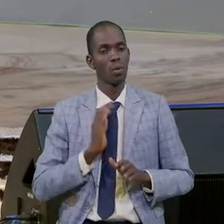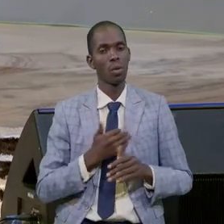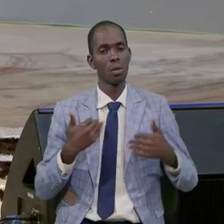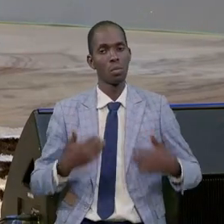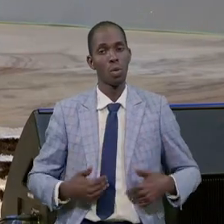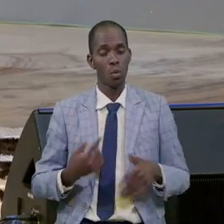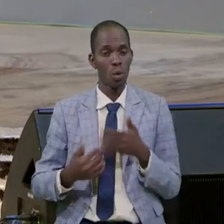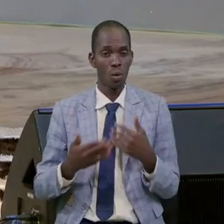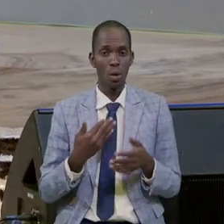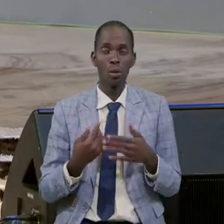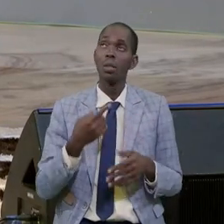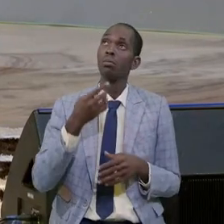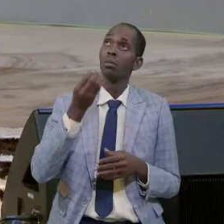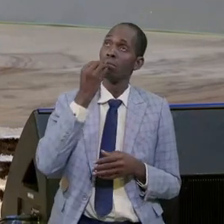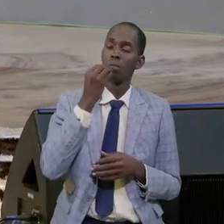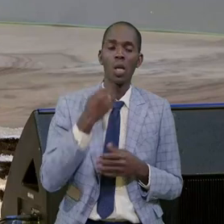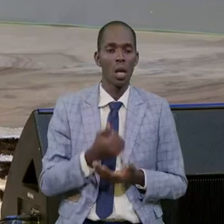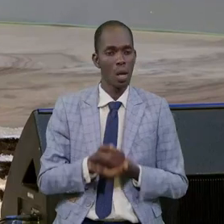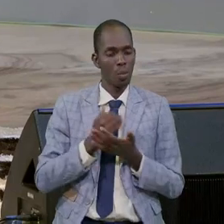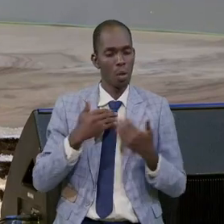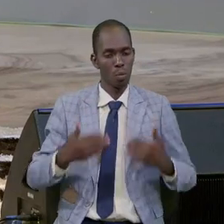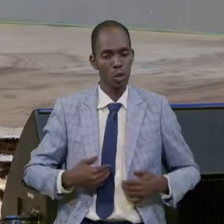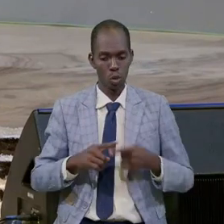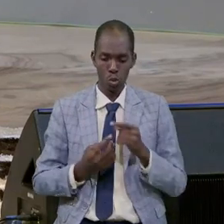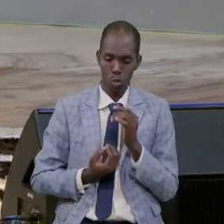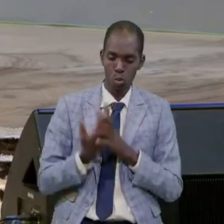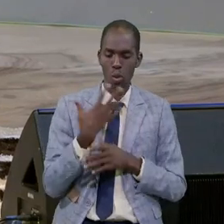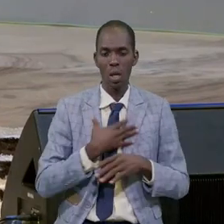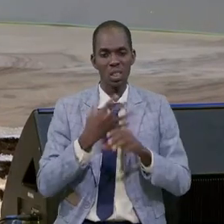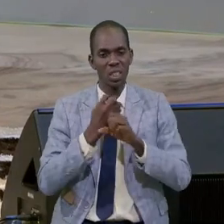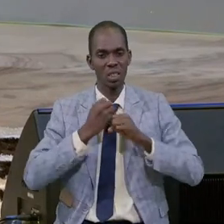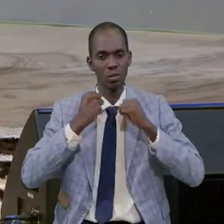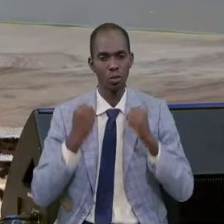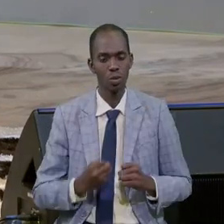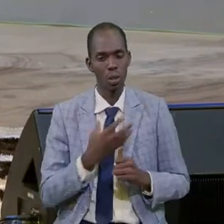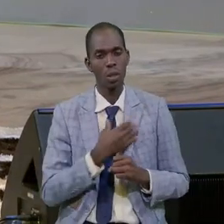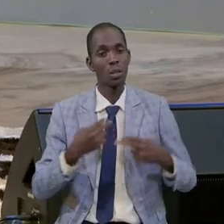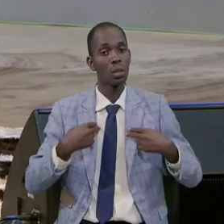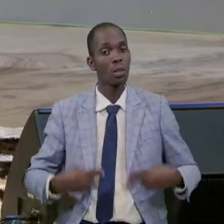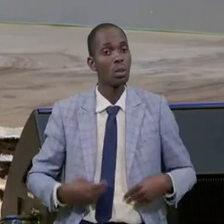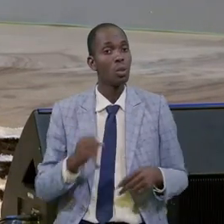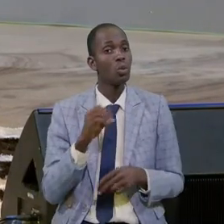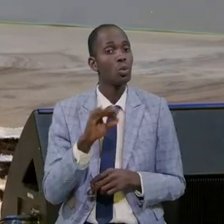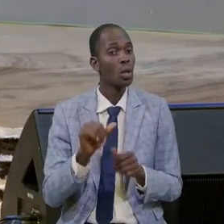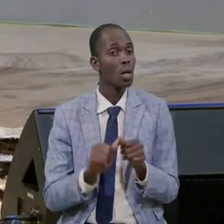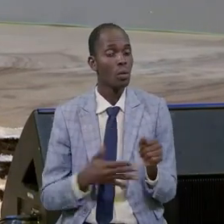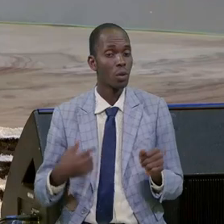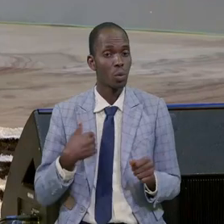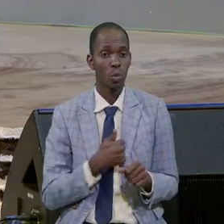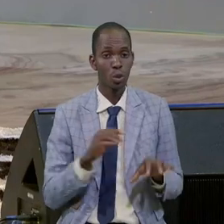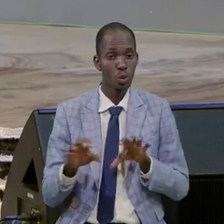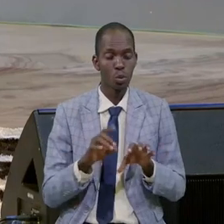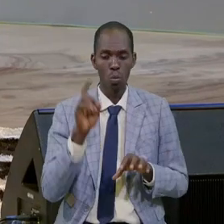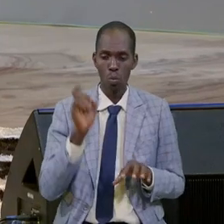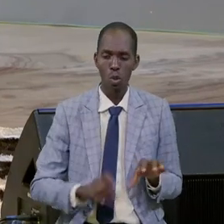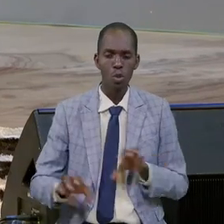ce qu'on mange développe notre corps, cela nous fait croître. Cela nous donne la force et la santé. Donc, tout ce que nous faisons, nous devons